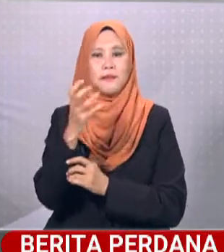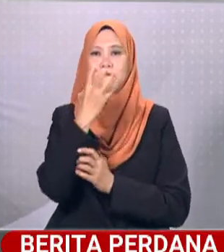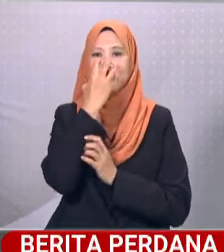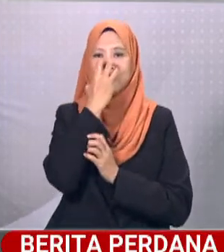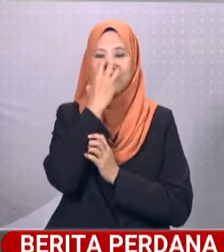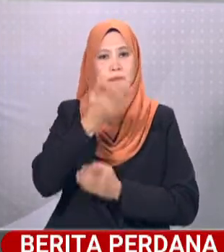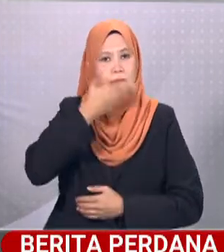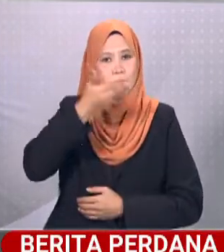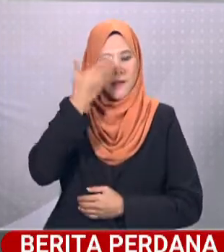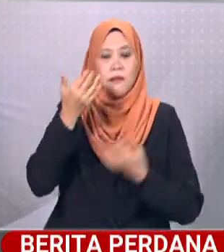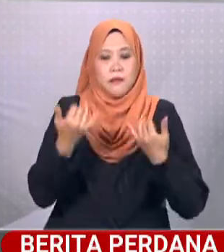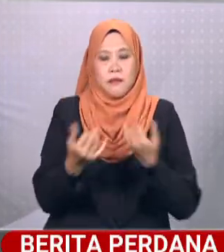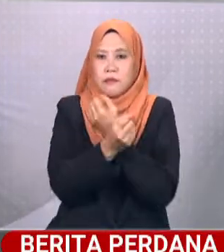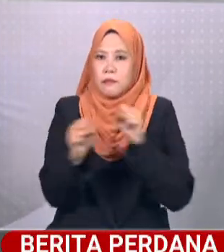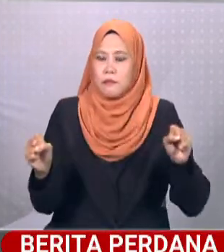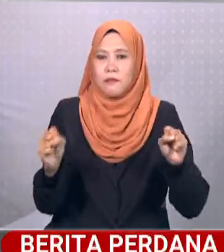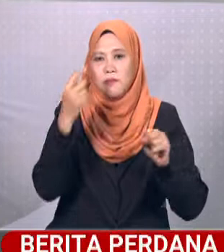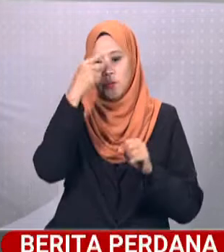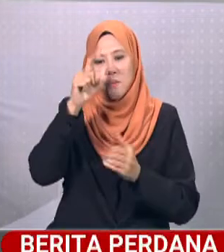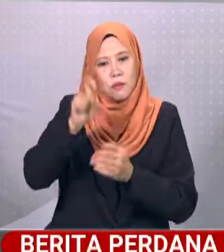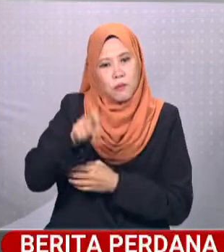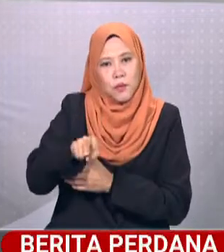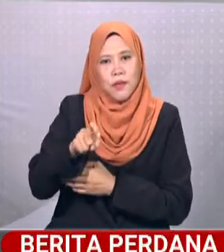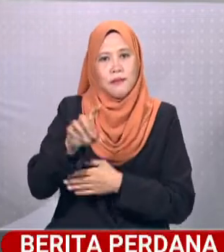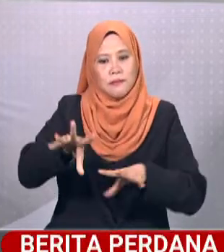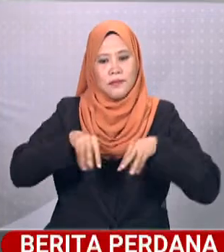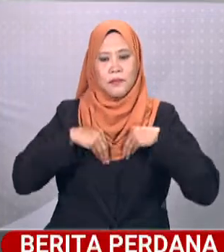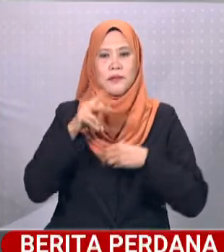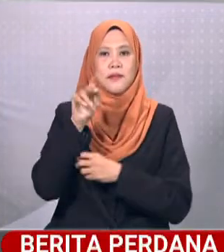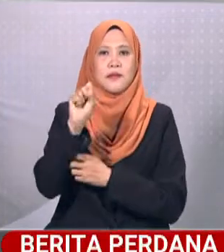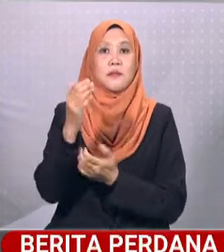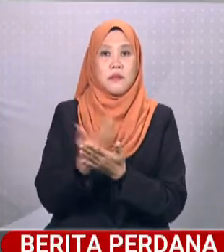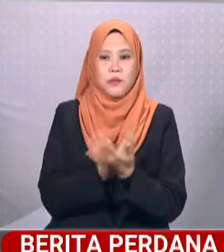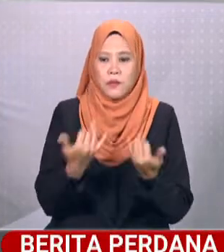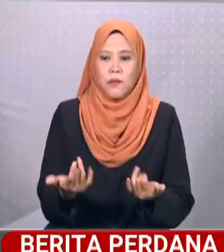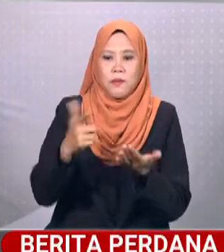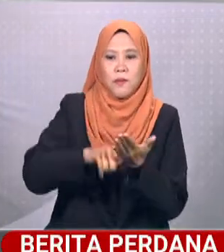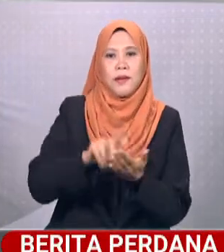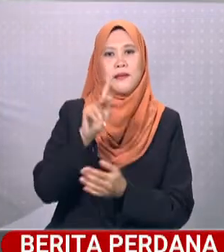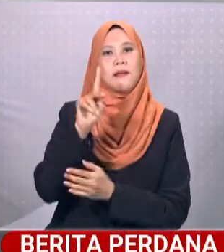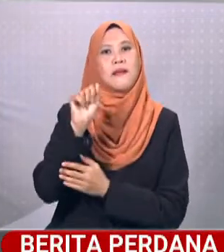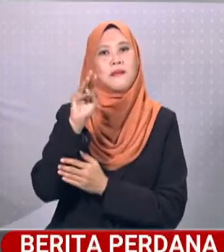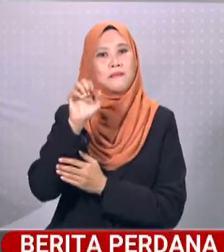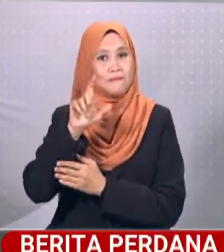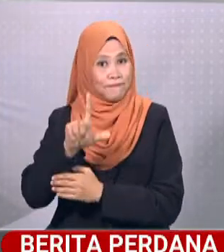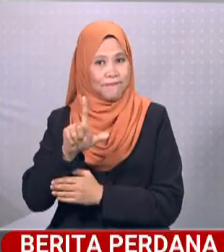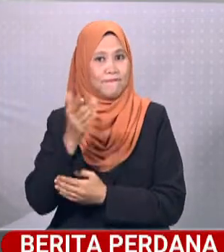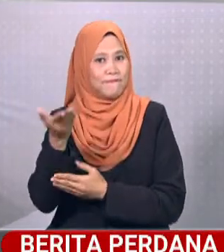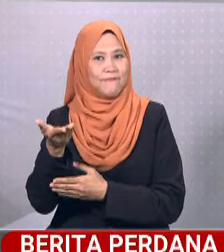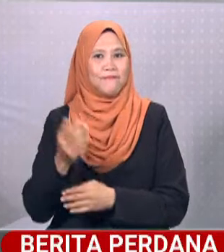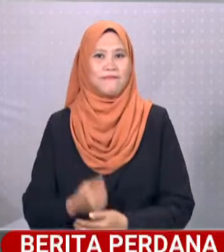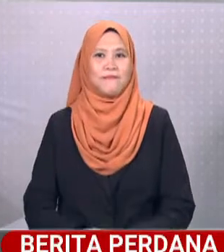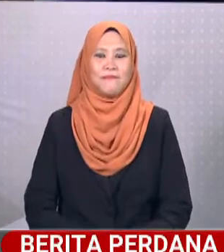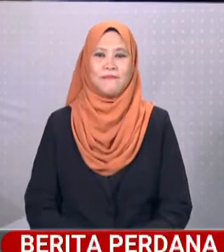bantuan pernafasan disediakan sebagai memenuhi keperluan menerima kes-kes baharu. Laporan Kamal Firmansyah Kamaluddin.